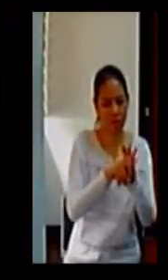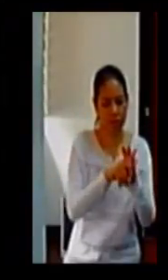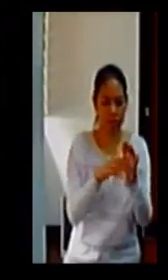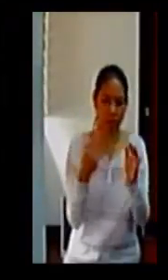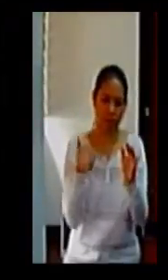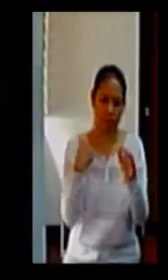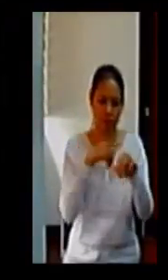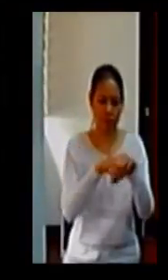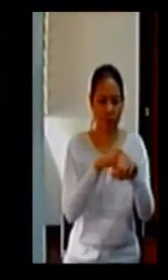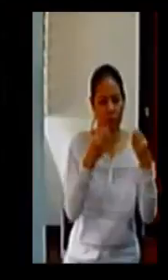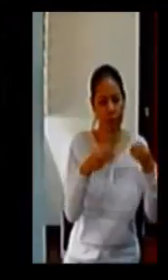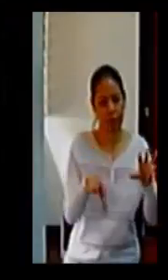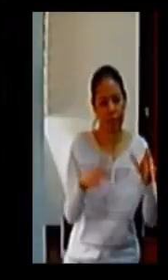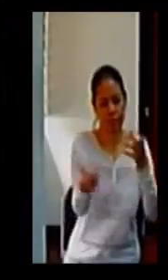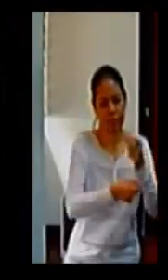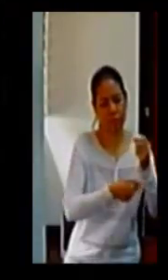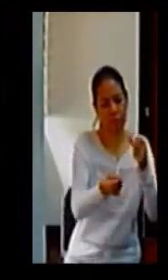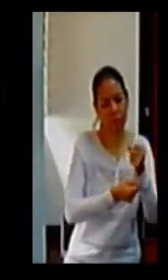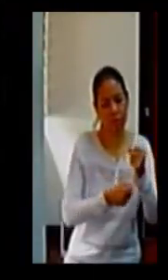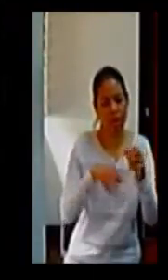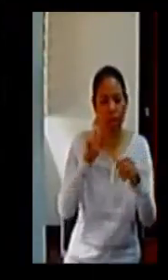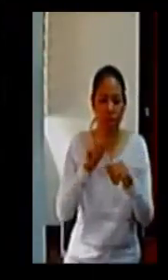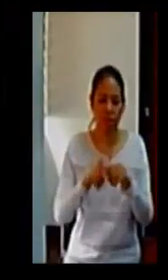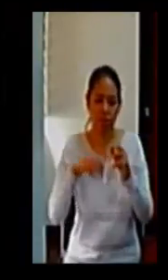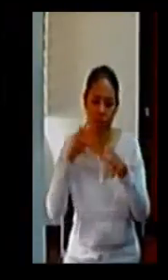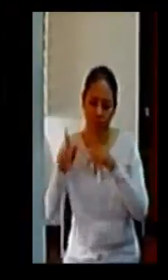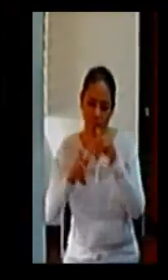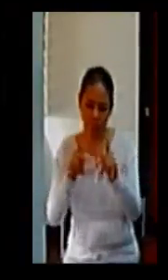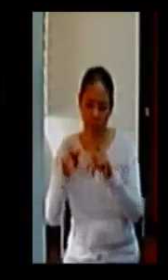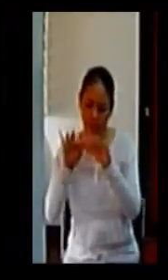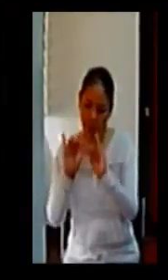pagkatapos ng harvest, ang mga tao dapat should stay in their